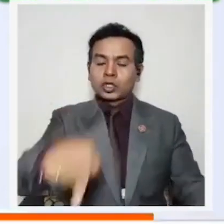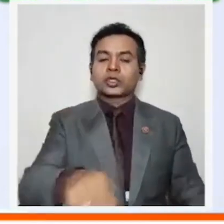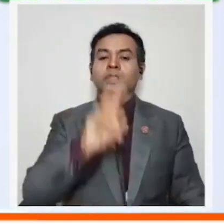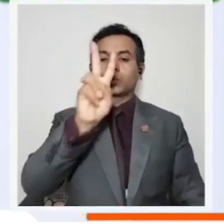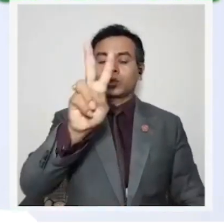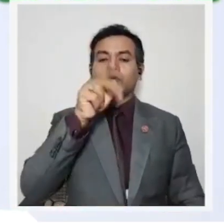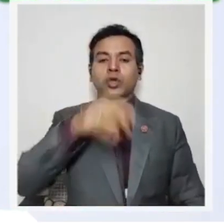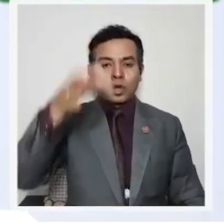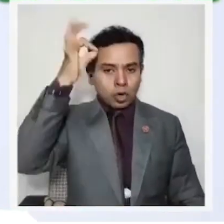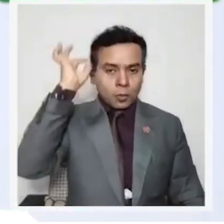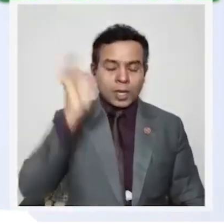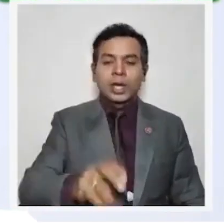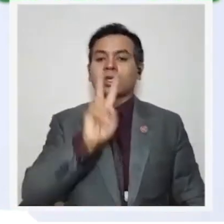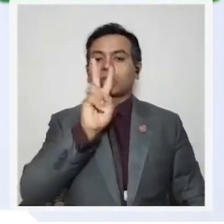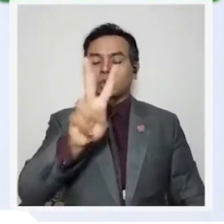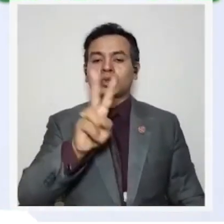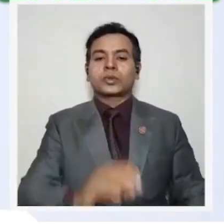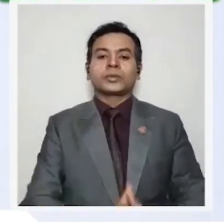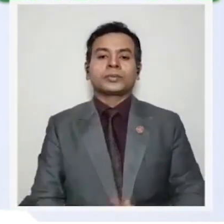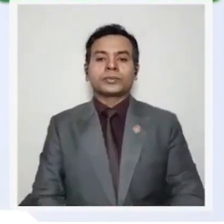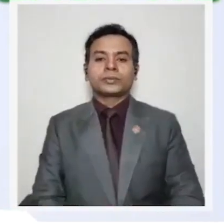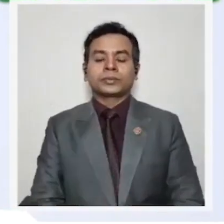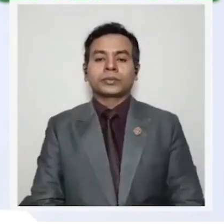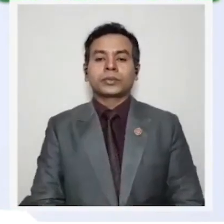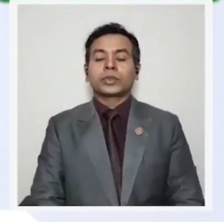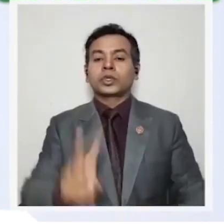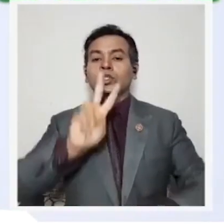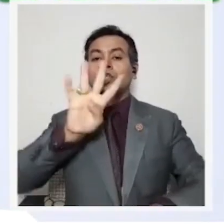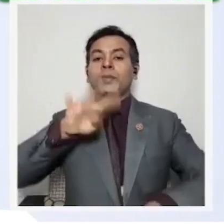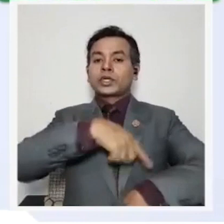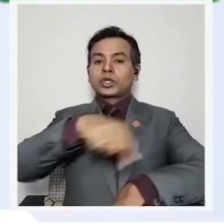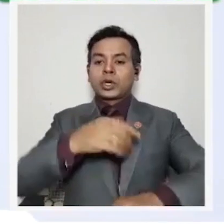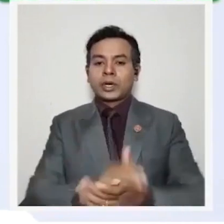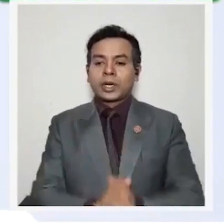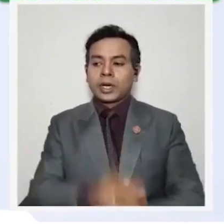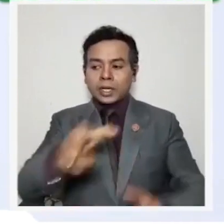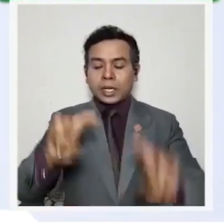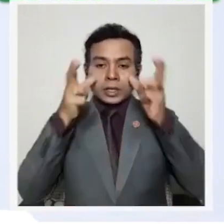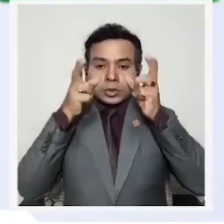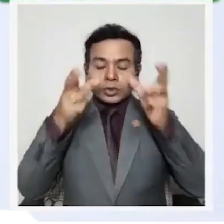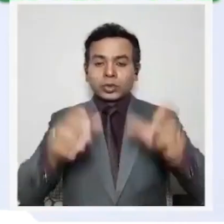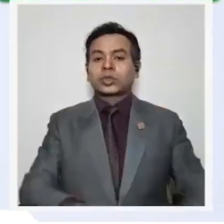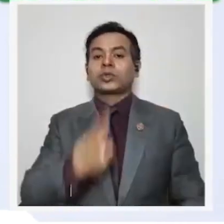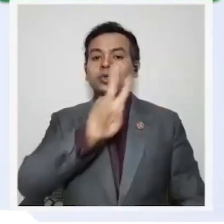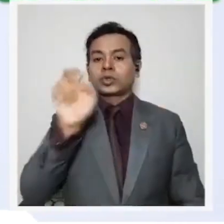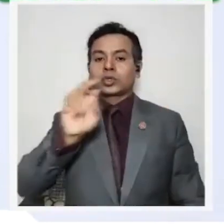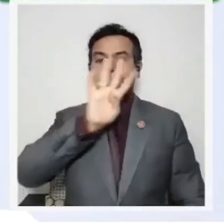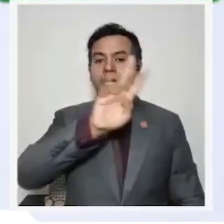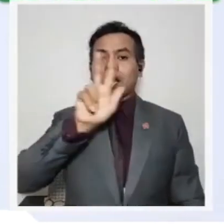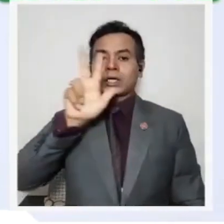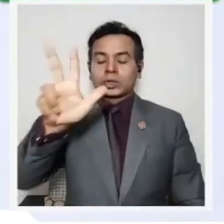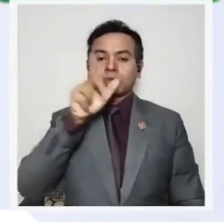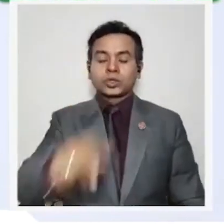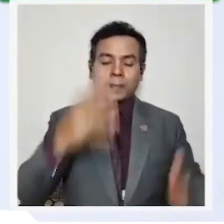নারায়ণগঞ্জে 1 জন, চট্টগ্রাম সিটিতে 2 জন, চট্টগ্রাম জেলায় 2 জন, কক্সবাজারে 2 জন, কুমিল্লায় 2 জন।